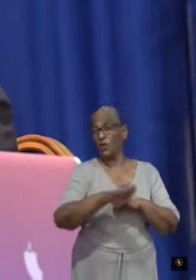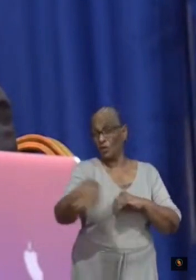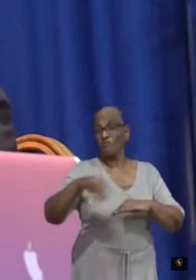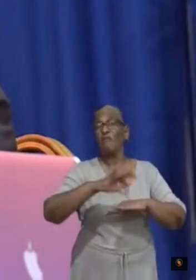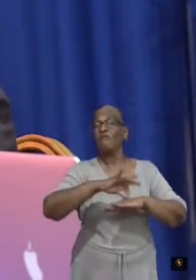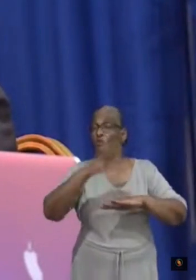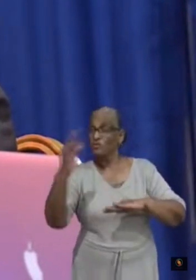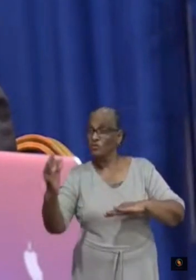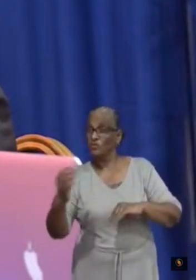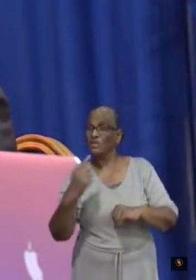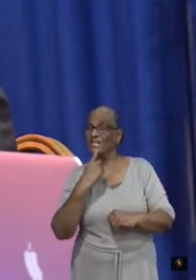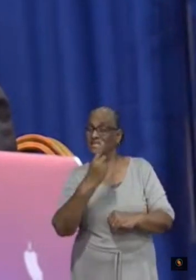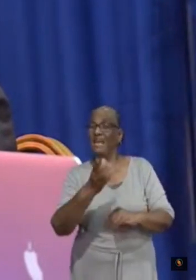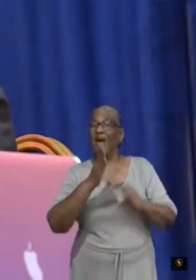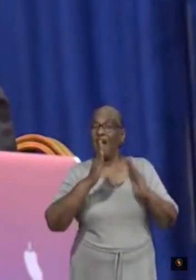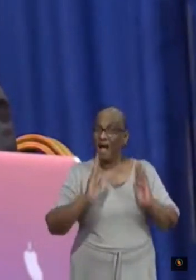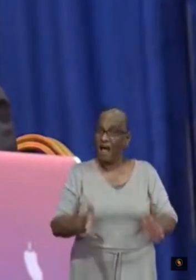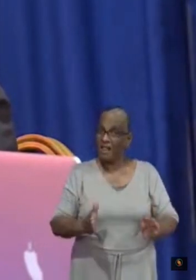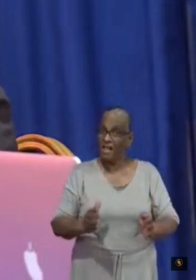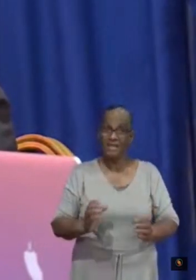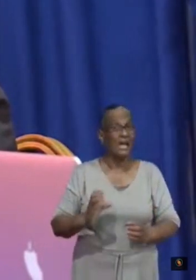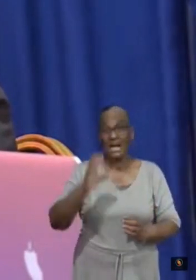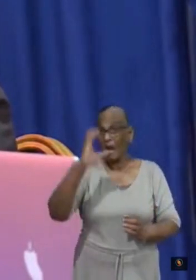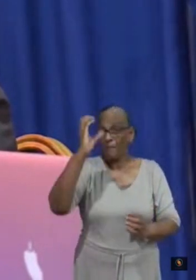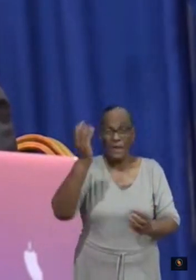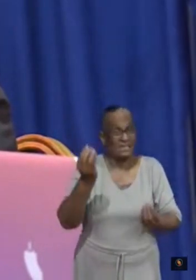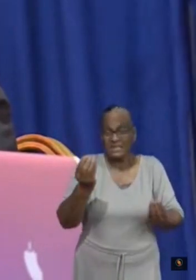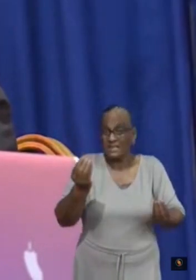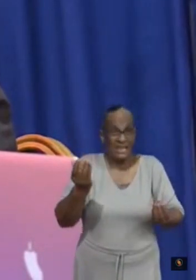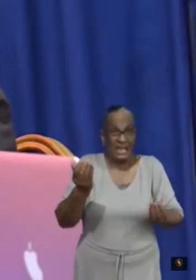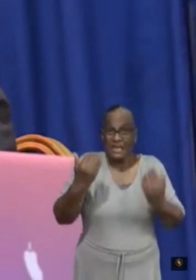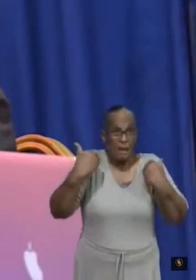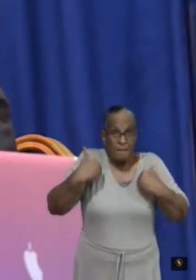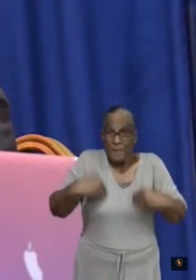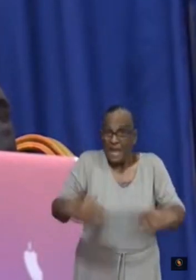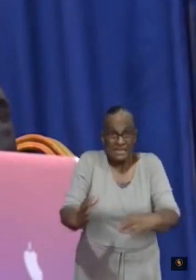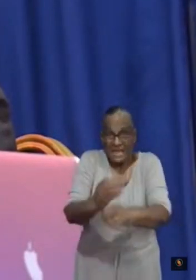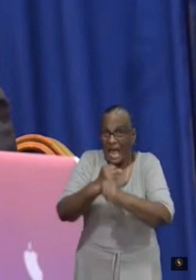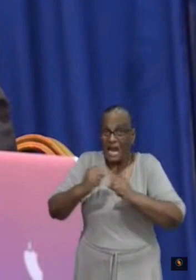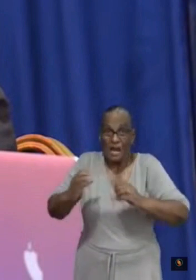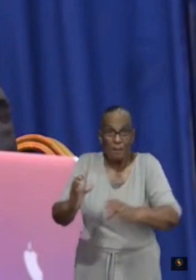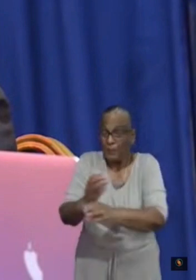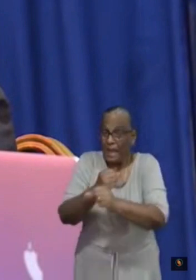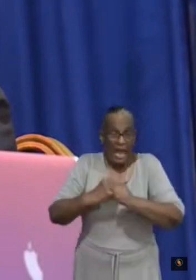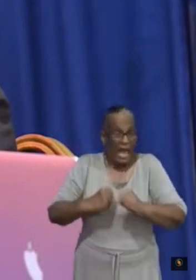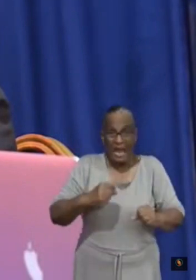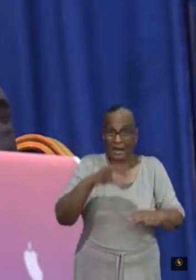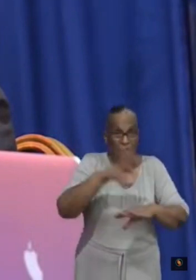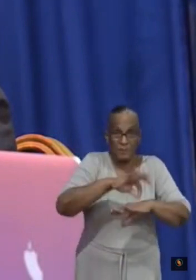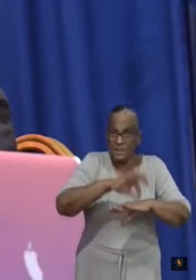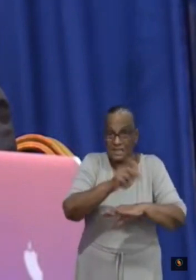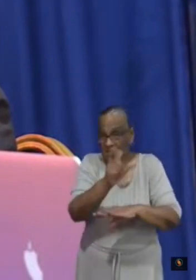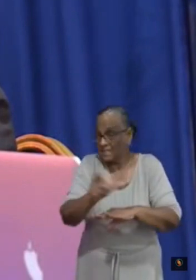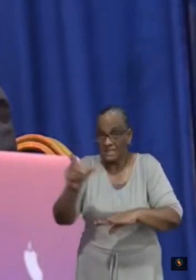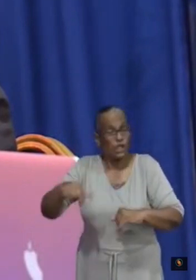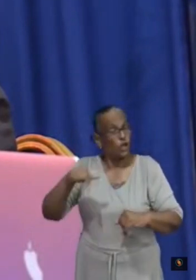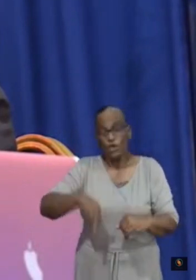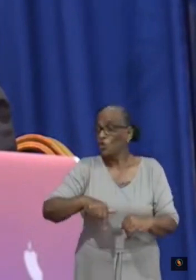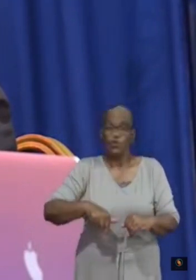gaf het al aan. De capaciteit in menskracht is zeker nodig